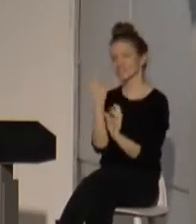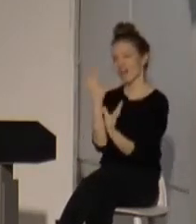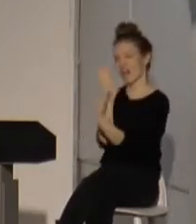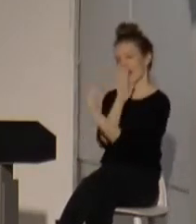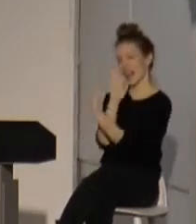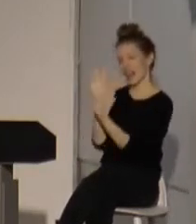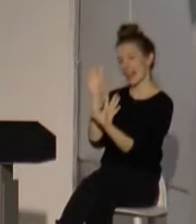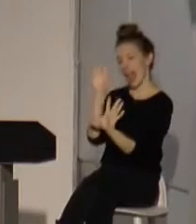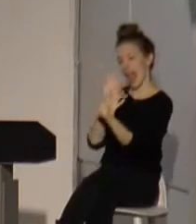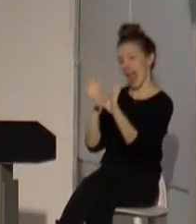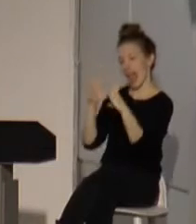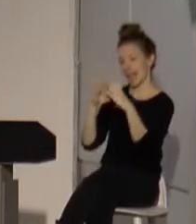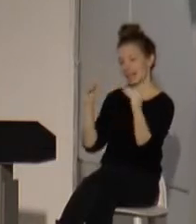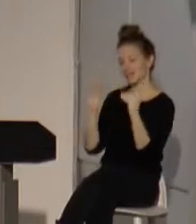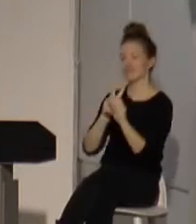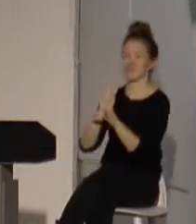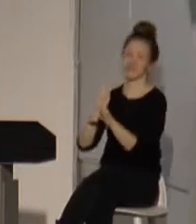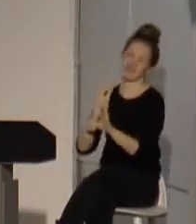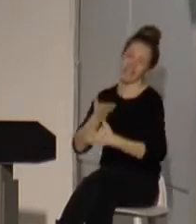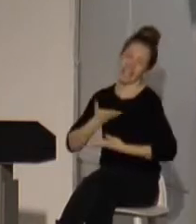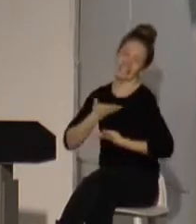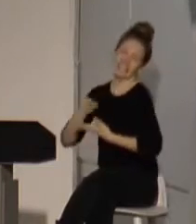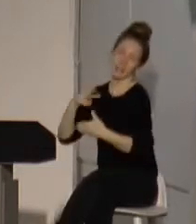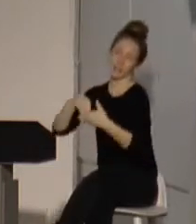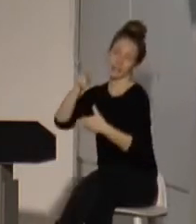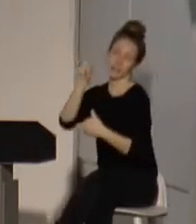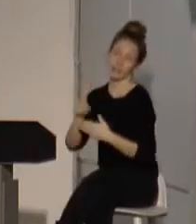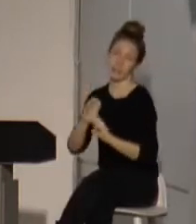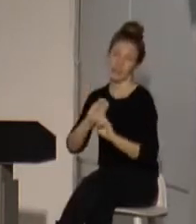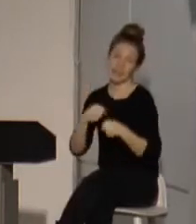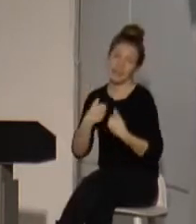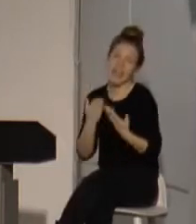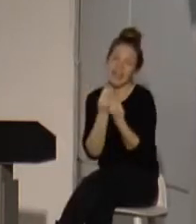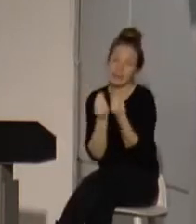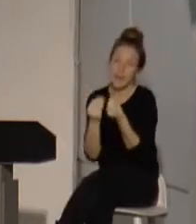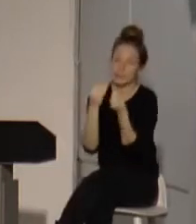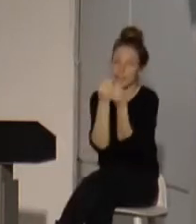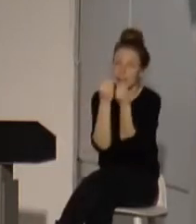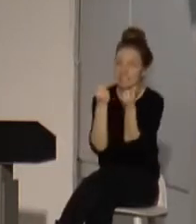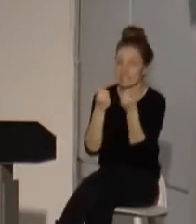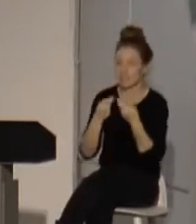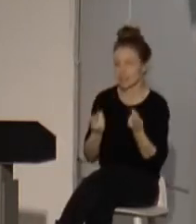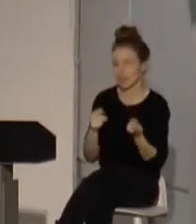כבן אדם, אם אין איזשהו רמזים שחושפים את זה.